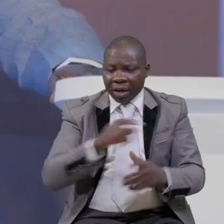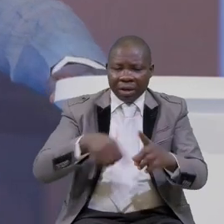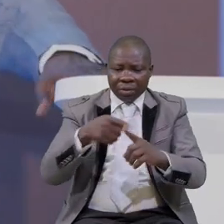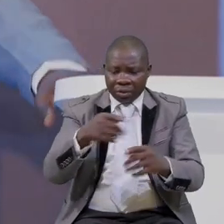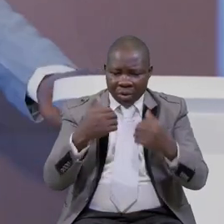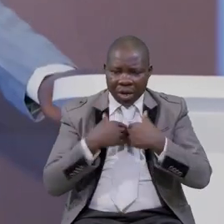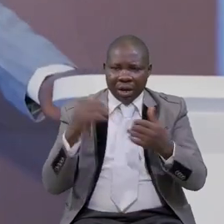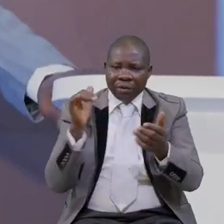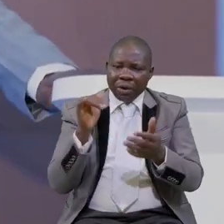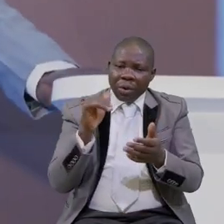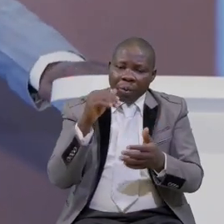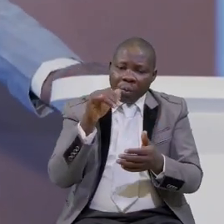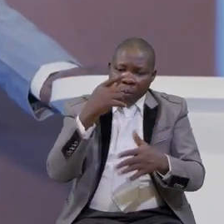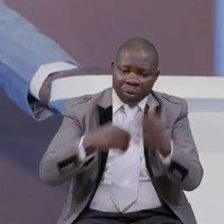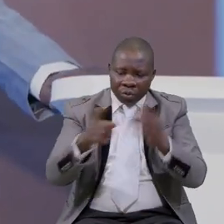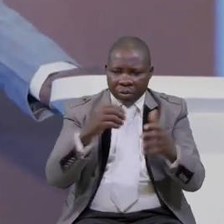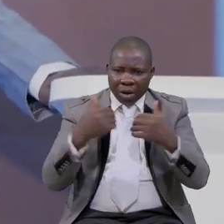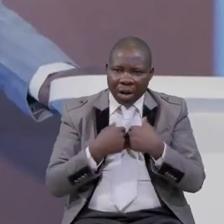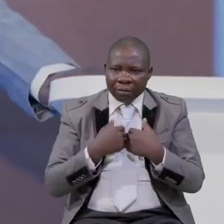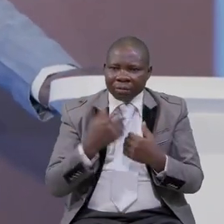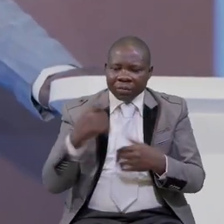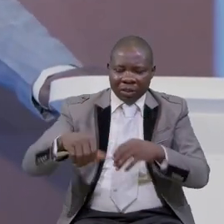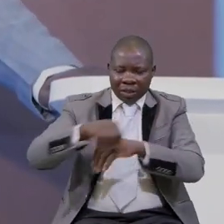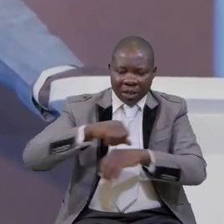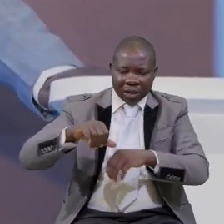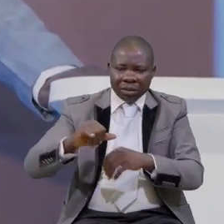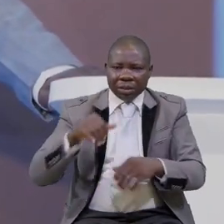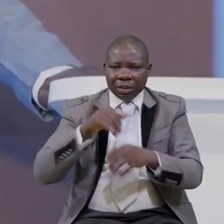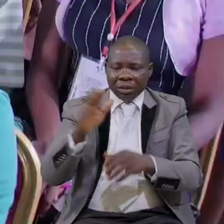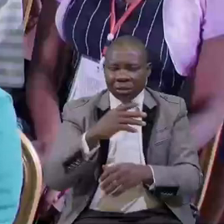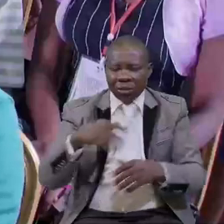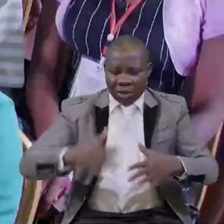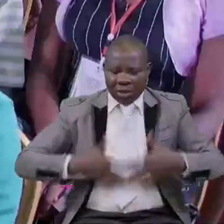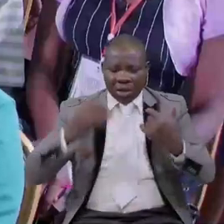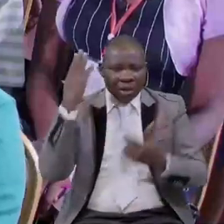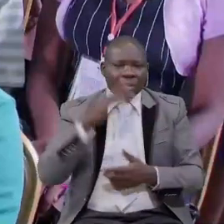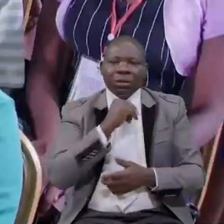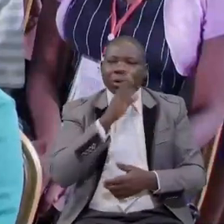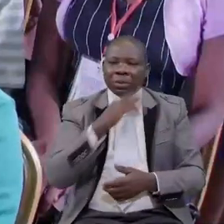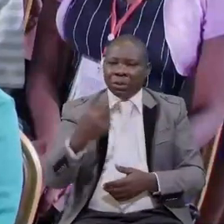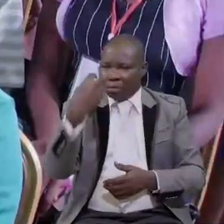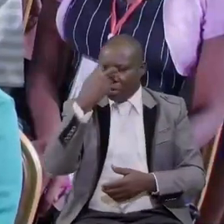tu as pris, l'onction dans ta vie ne sera pas aveugle.